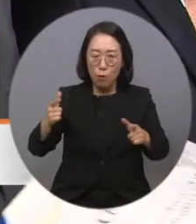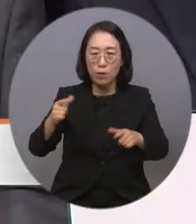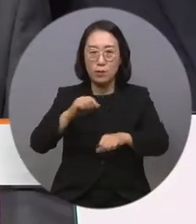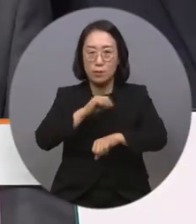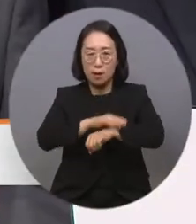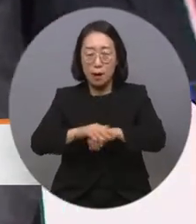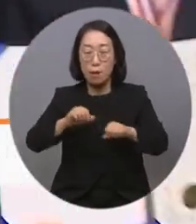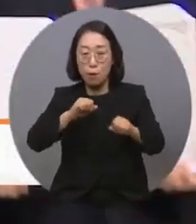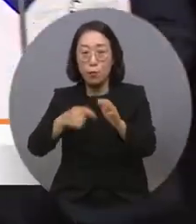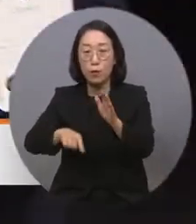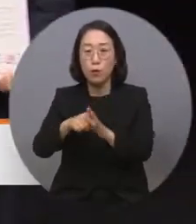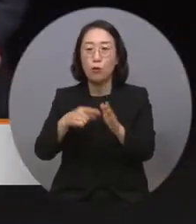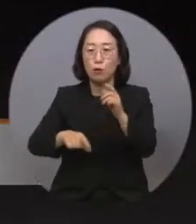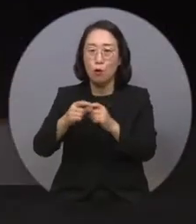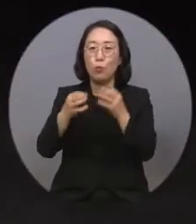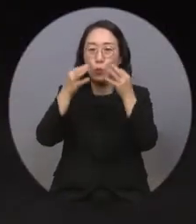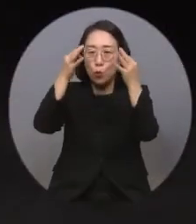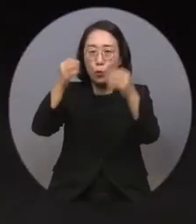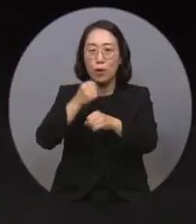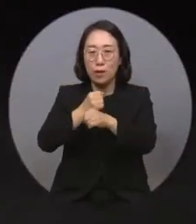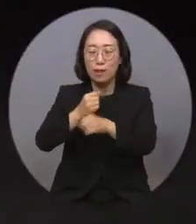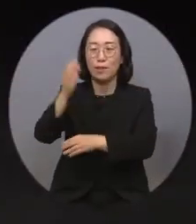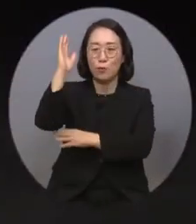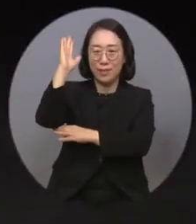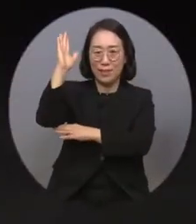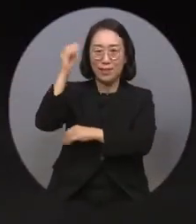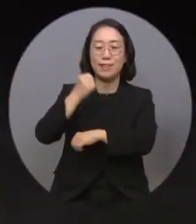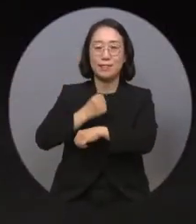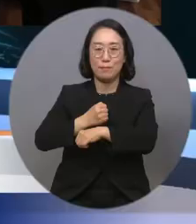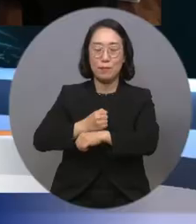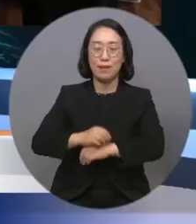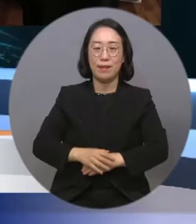위해 더욱 노력하겠다고 소감을 밝혔습니다.